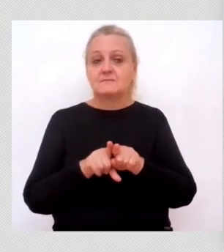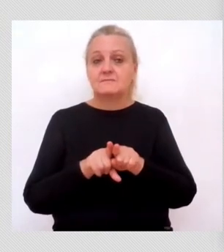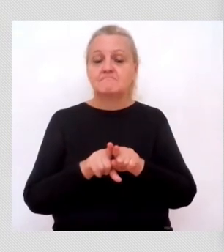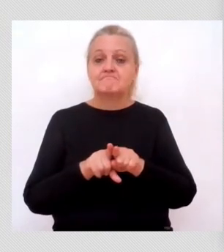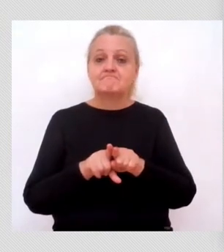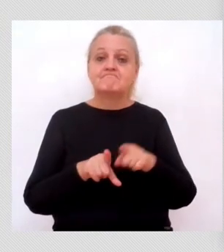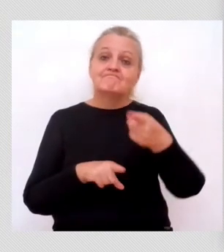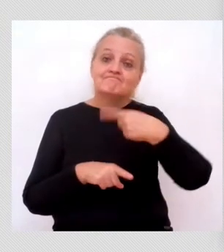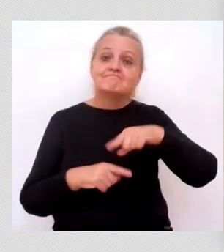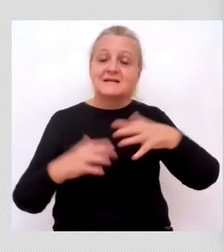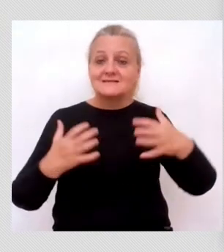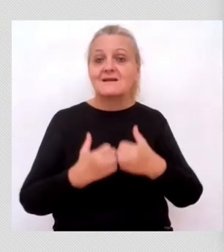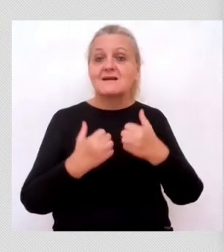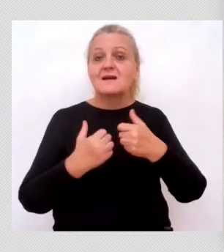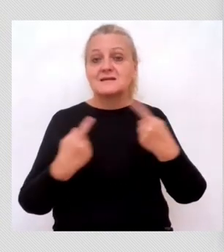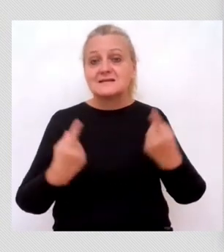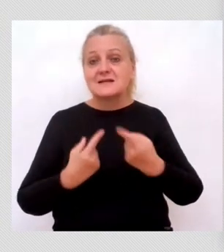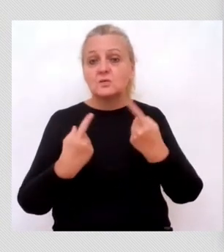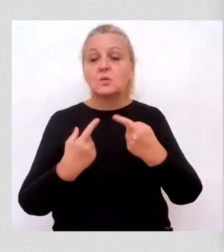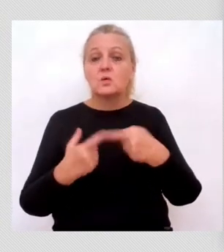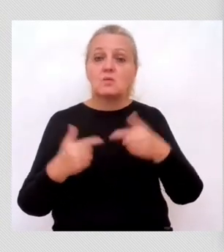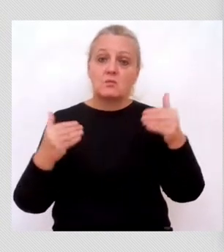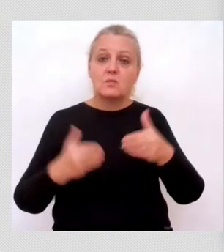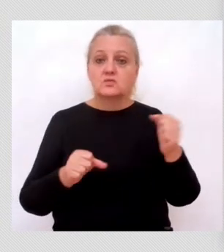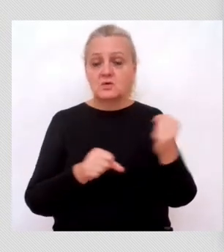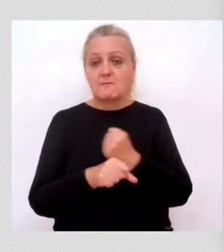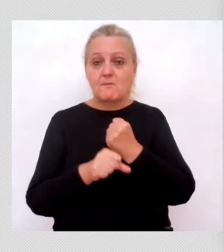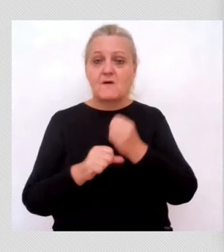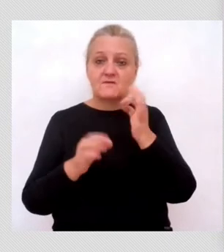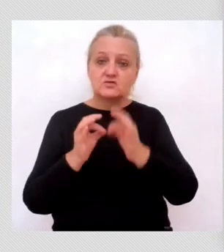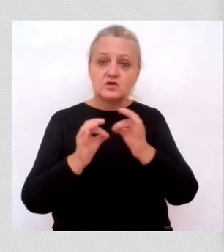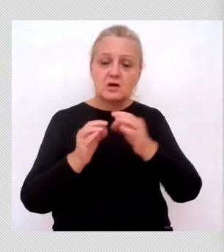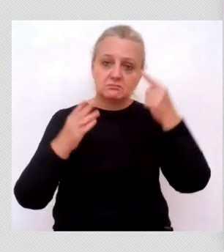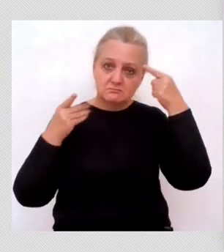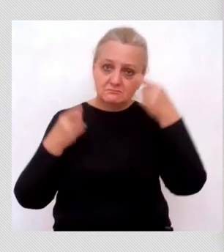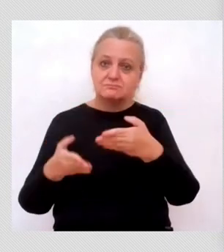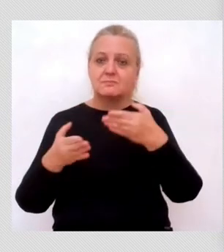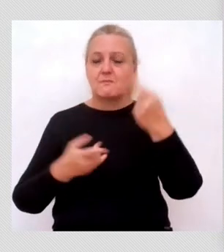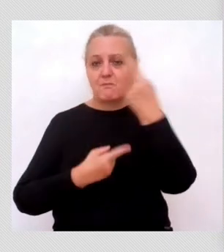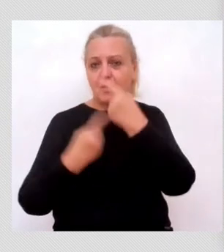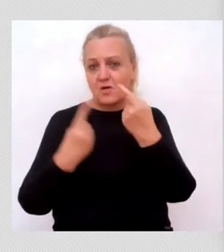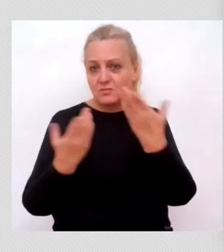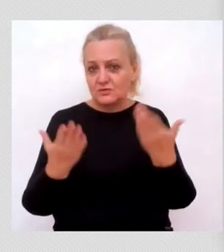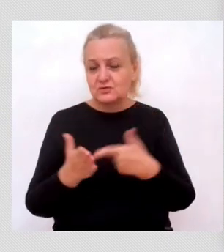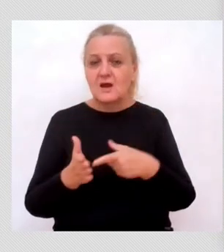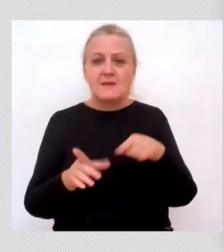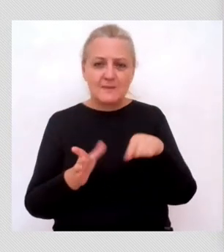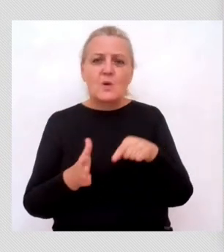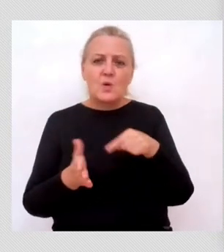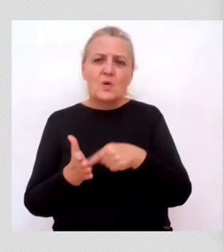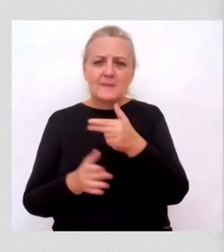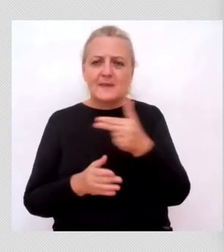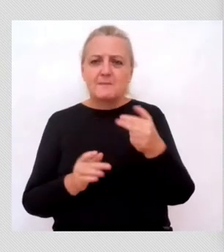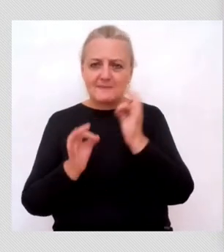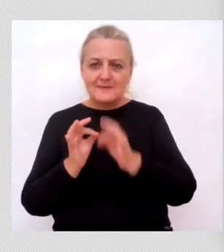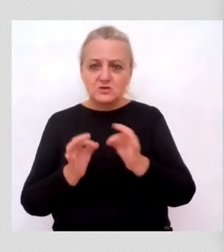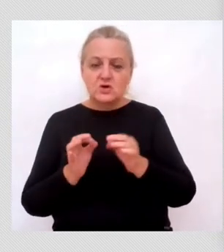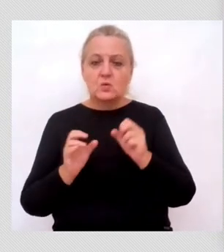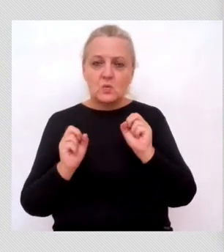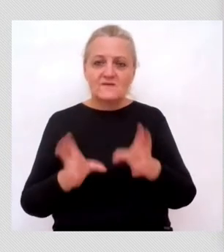znajdziemy się kiedyś w takiej sytuacji, kiedy będzie można się nad tym na poważniej ze szczegółami zastanawiać, bo to już są kwestie rzeczywiście szczegółowe.